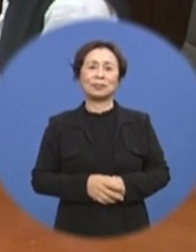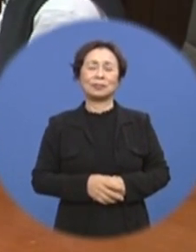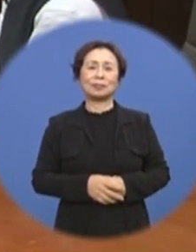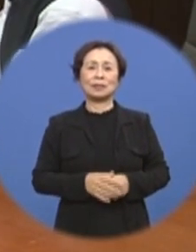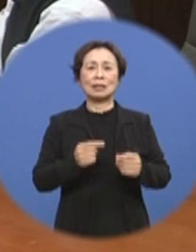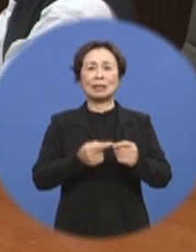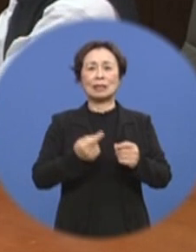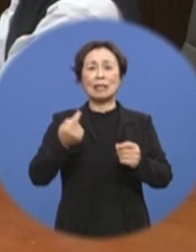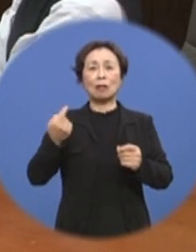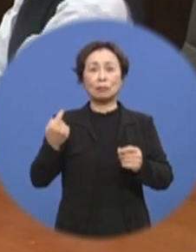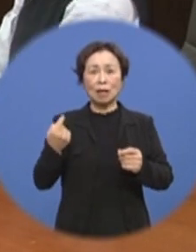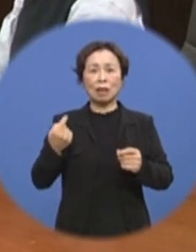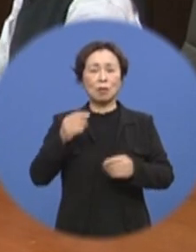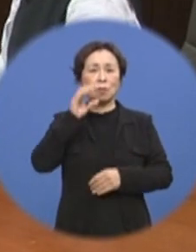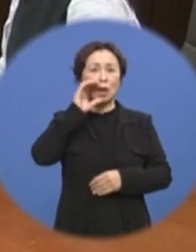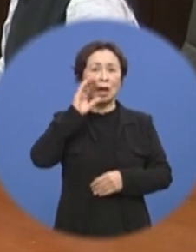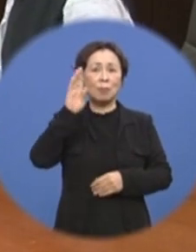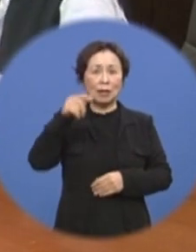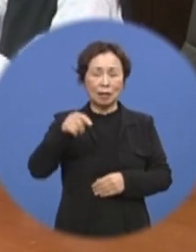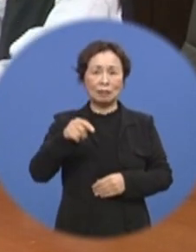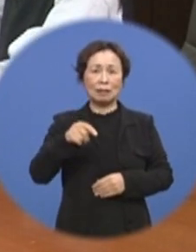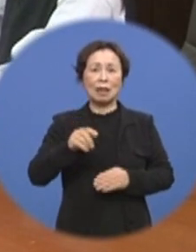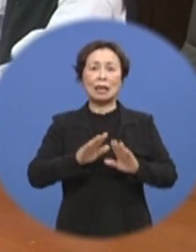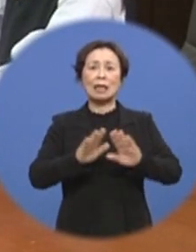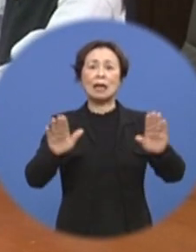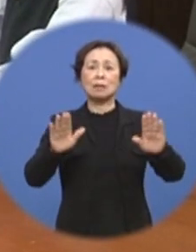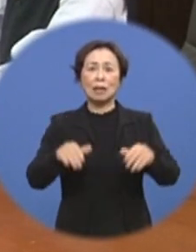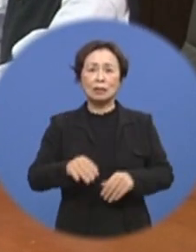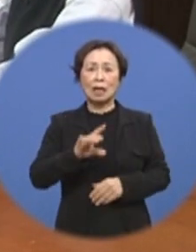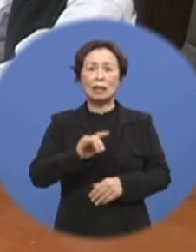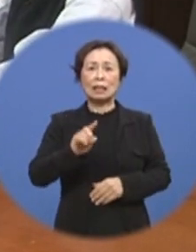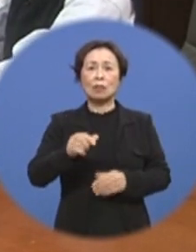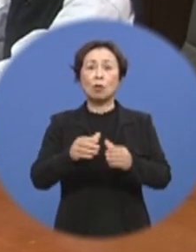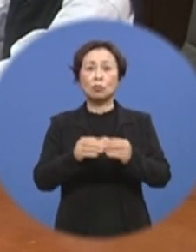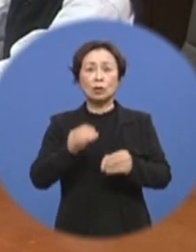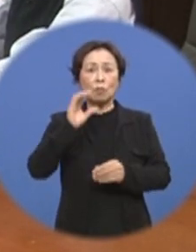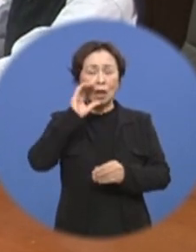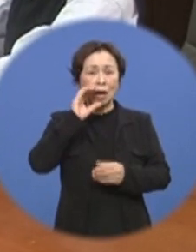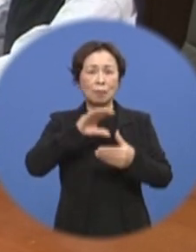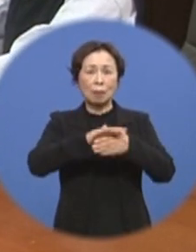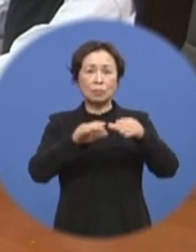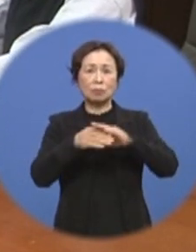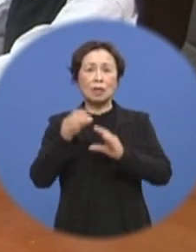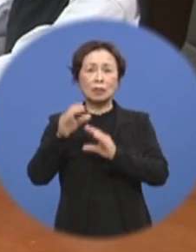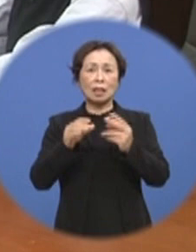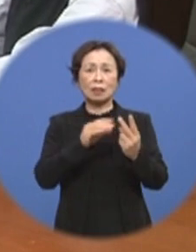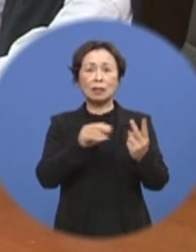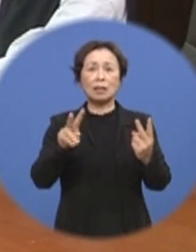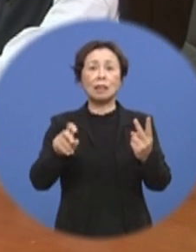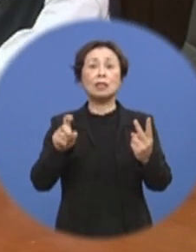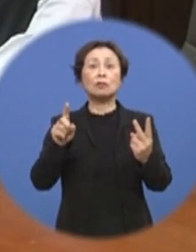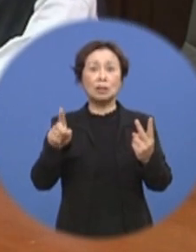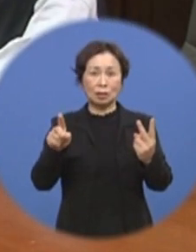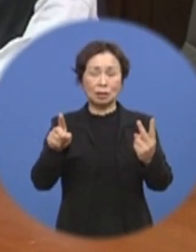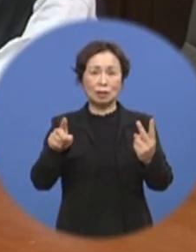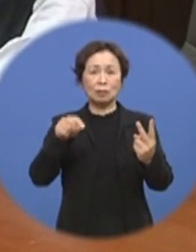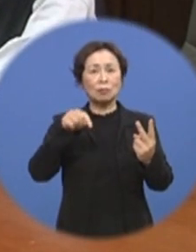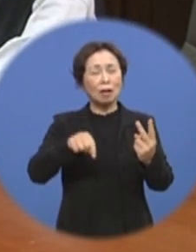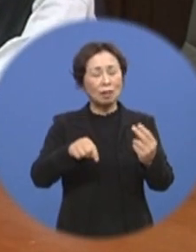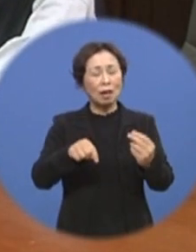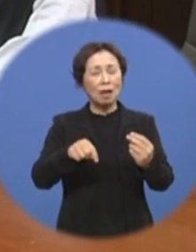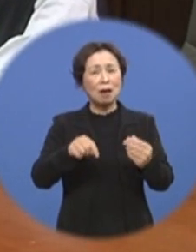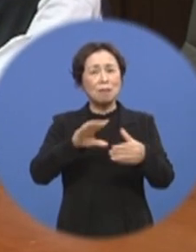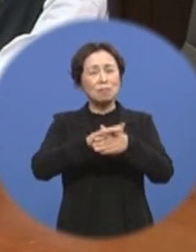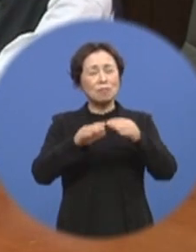昨年を framer 県で行われました木の国は会は文化で how1021a まその中で文化の素晴らしさ